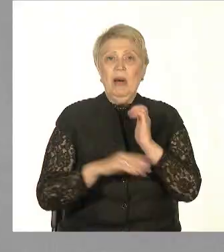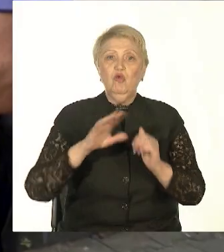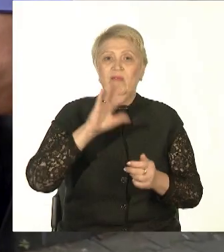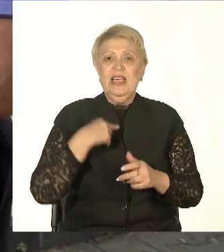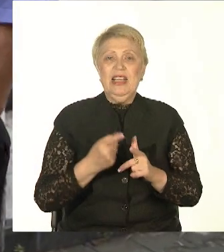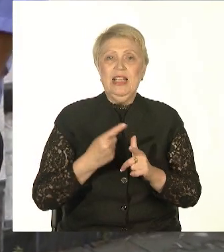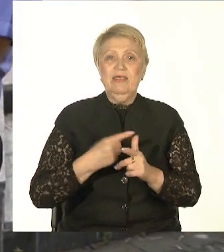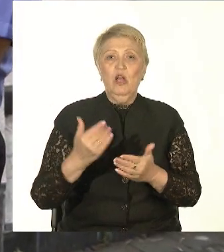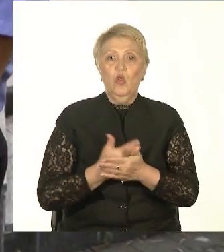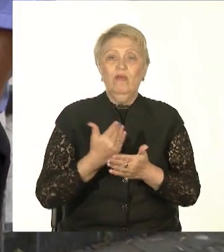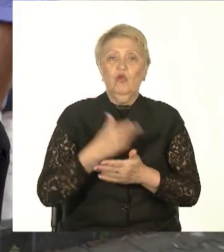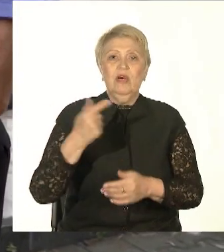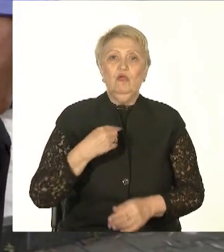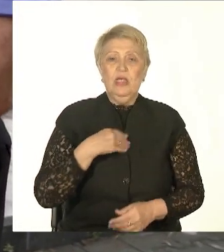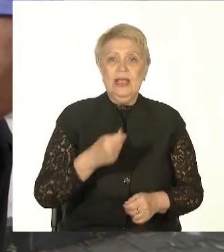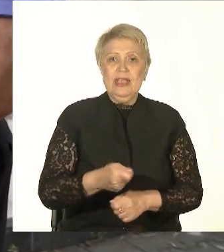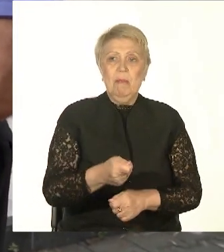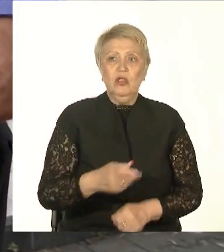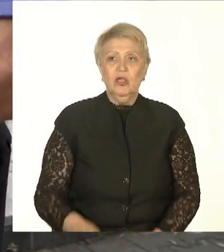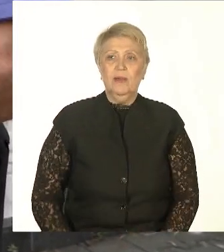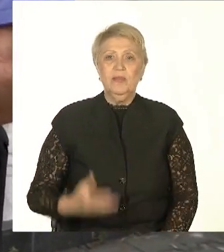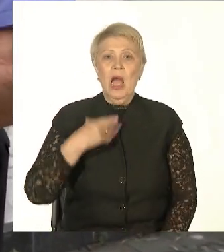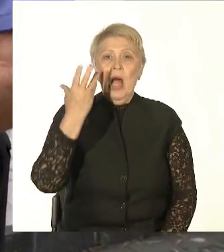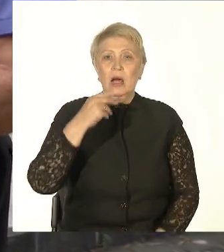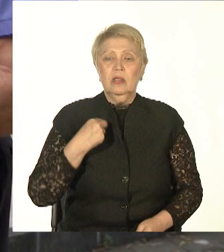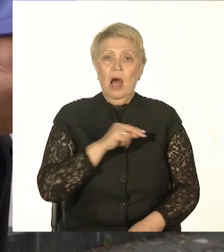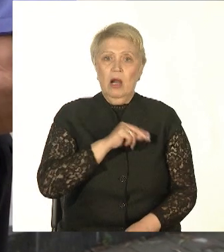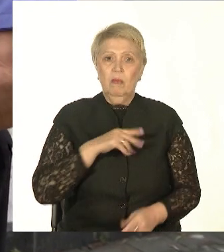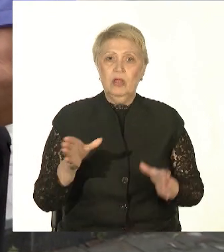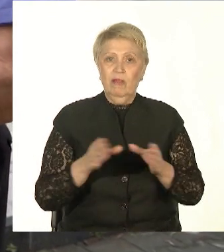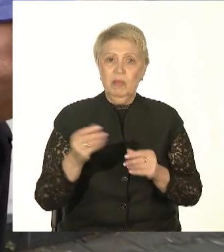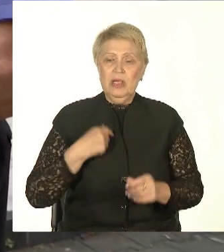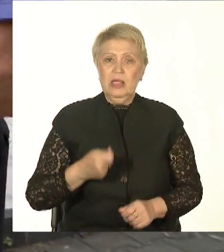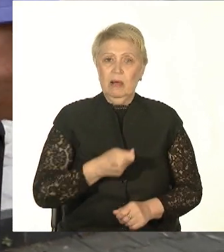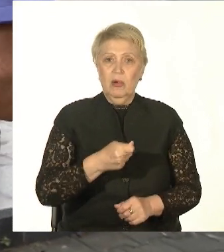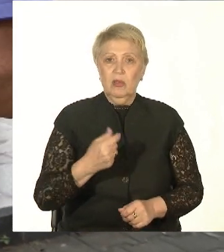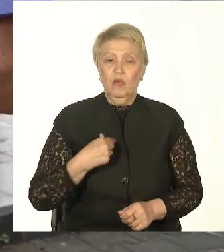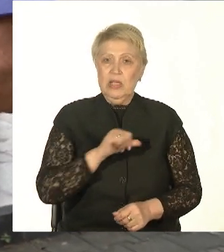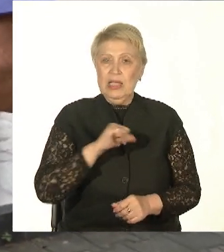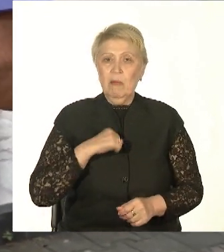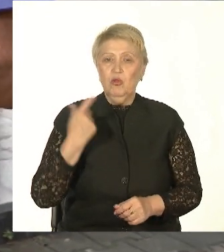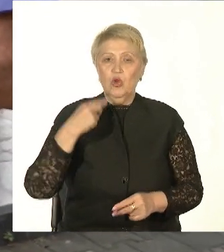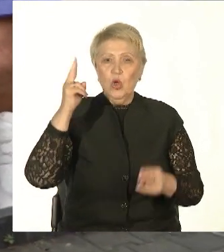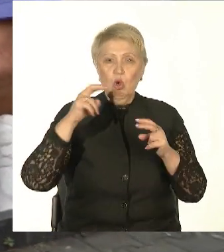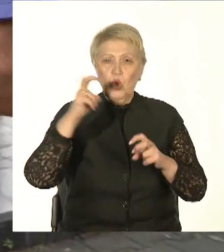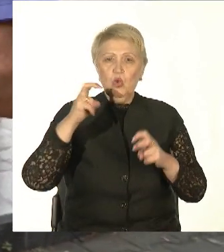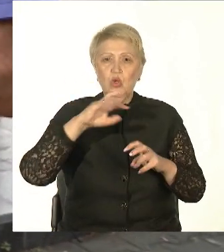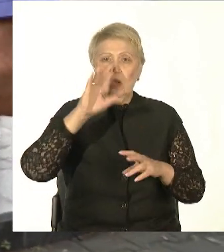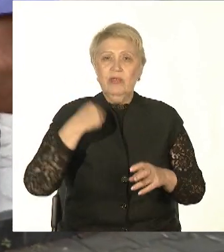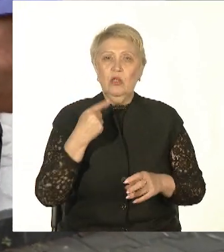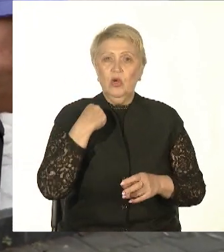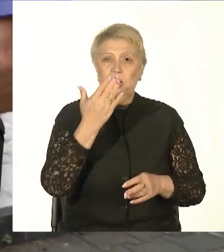Федоровича. Вы знаете, он, когда работал с собакой, он запахи сам изучал. Он более сотни запахов